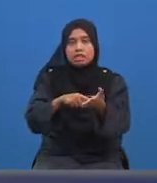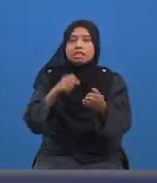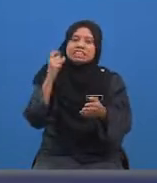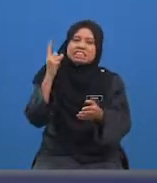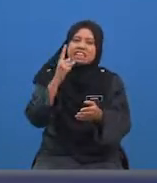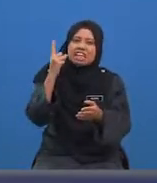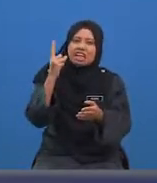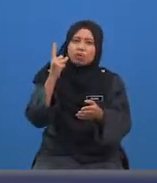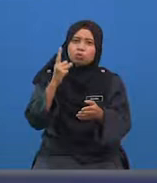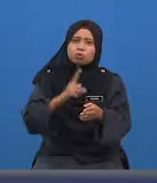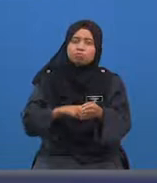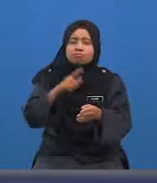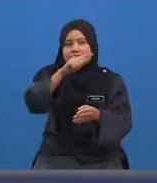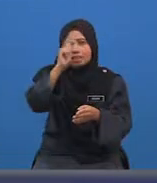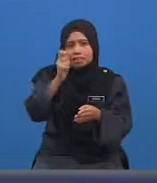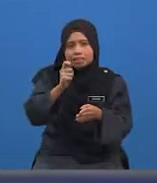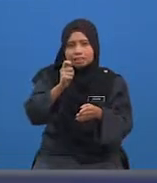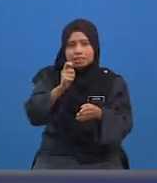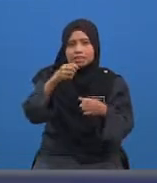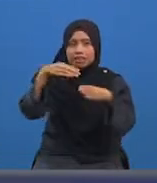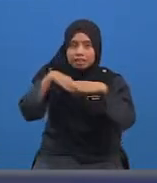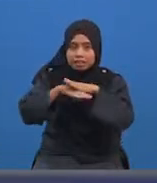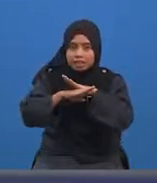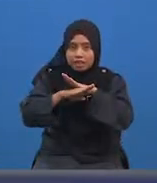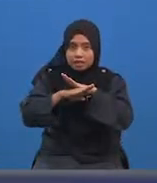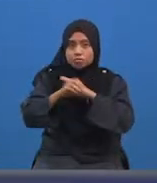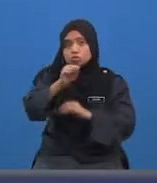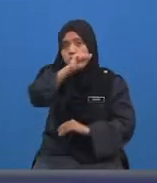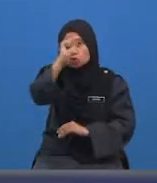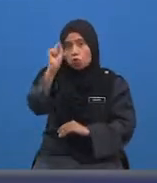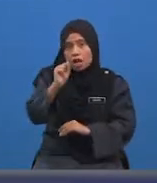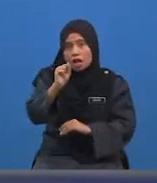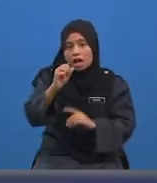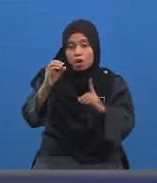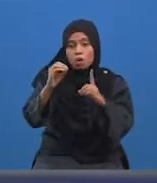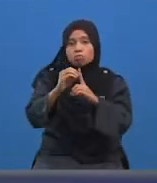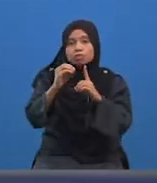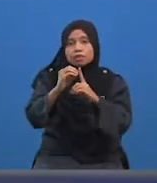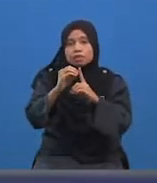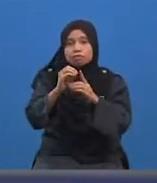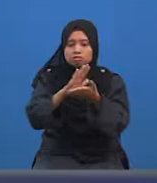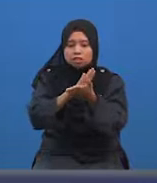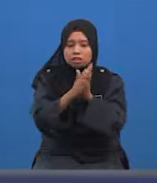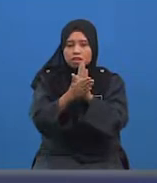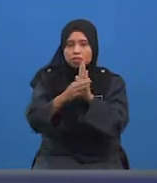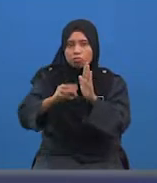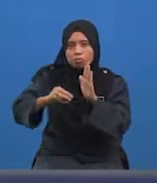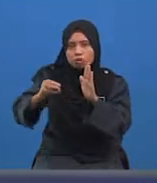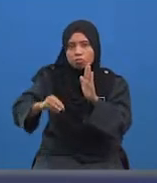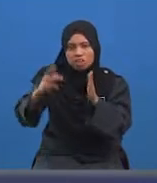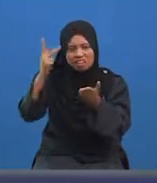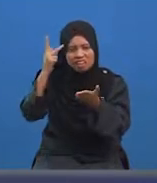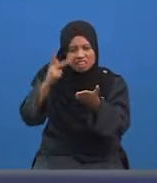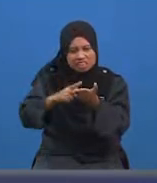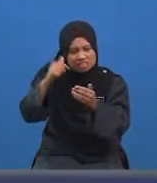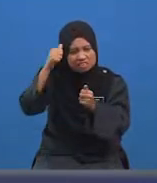sering ditanya di dalam soalan objektif. Jadi, murid-murid kena